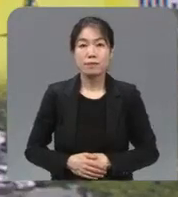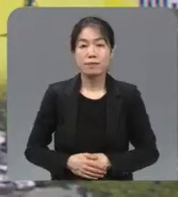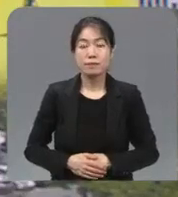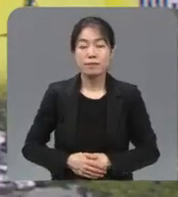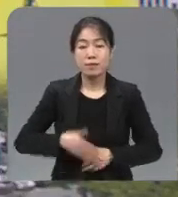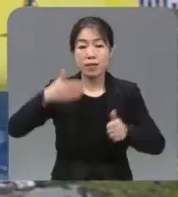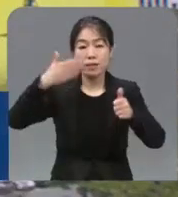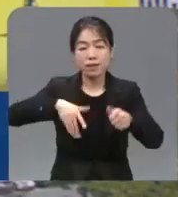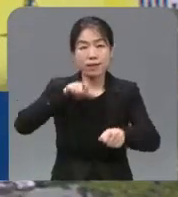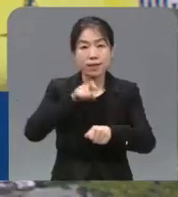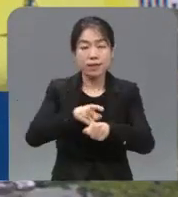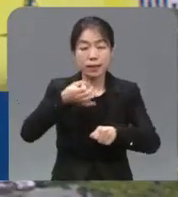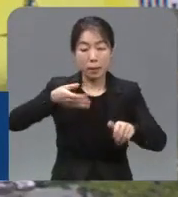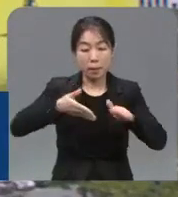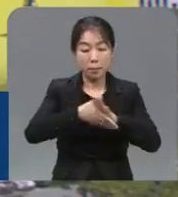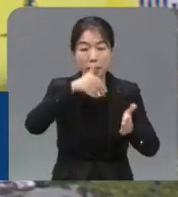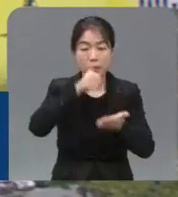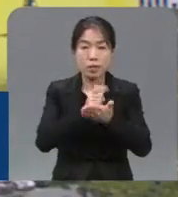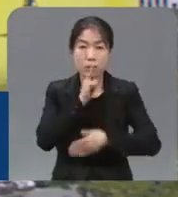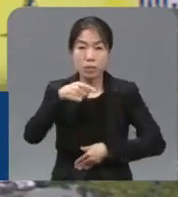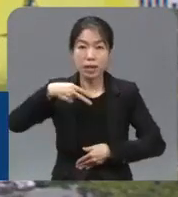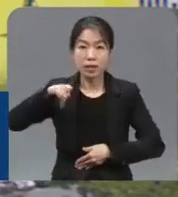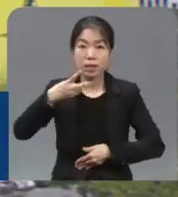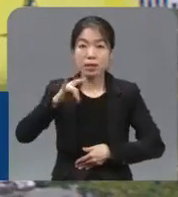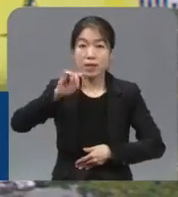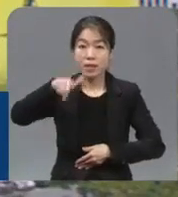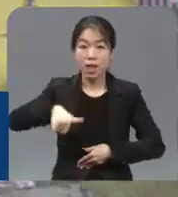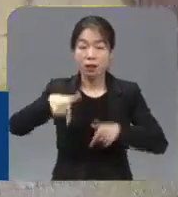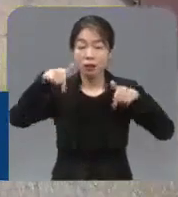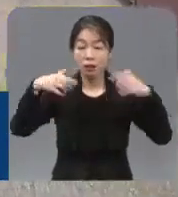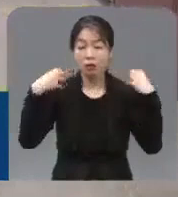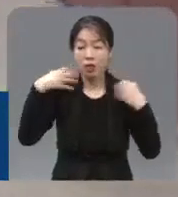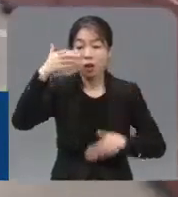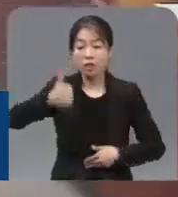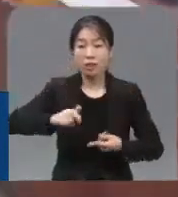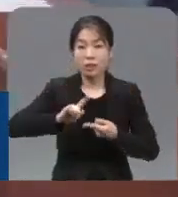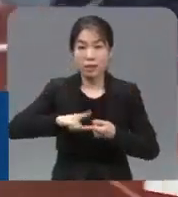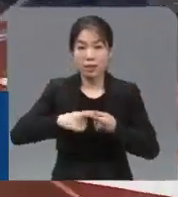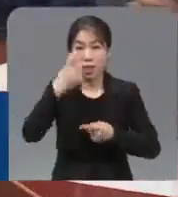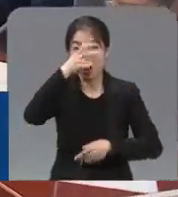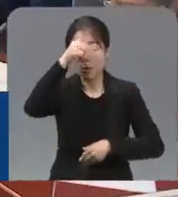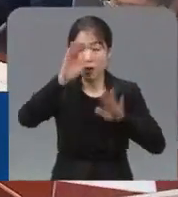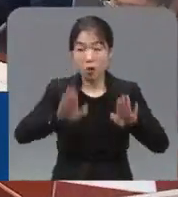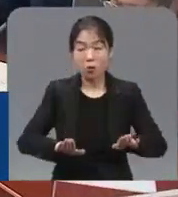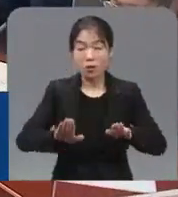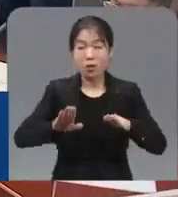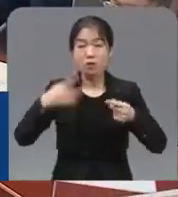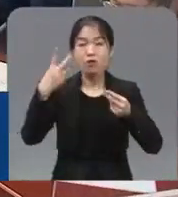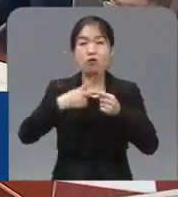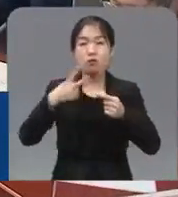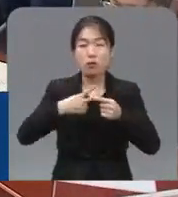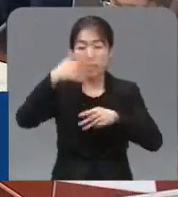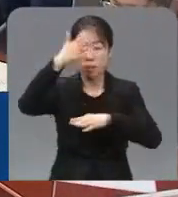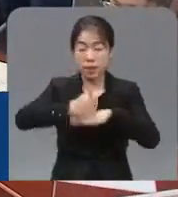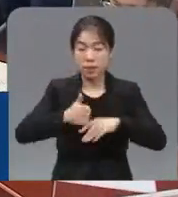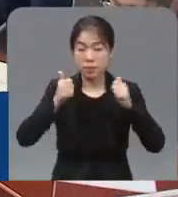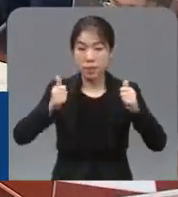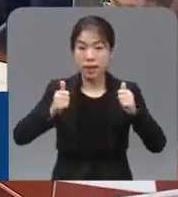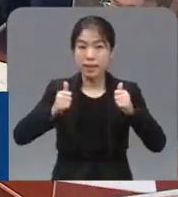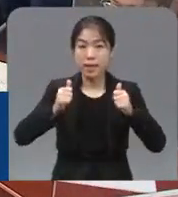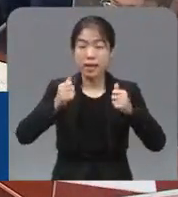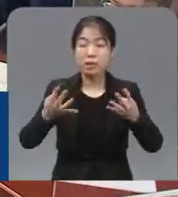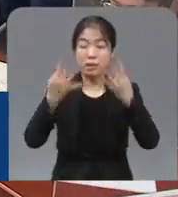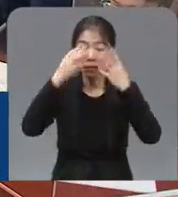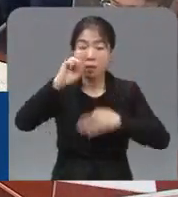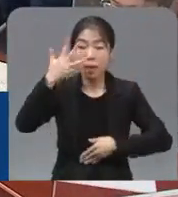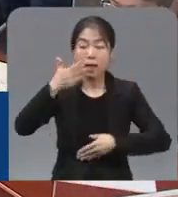청탁성 금품을 받은 혐의로 기소된 설에서 광주시 서구 청장 에 대해 검찰이 오늘 열린 항소심 결심공판에서 징역 8개월을